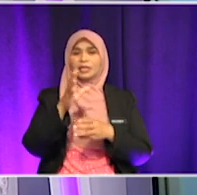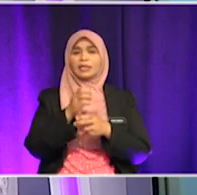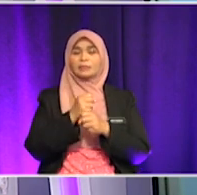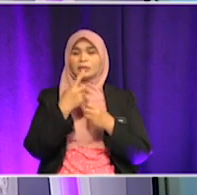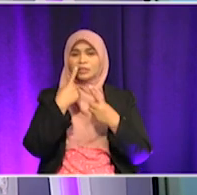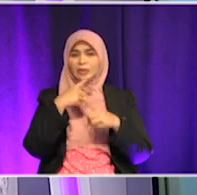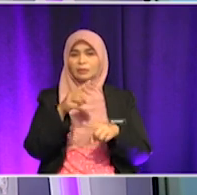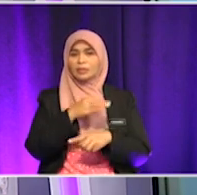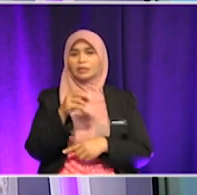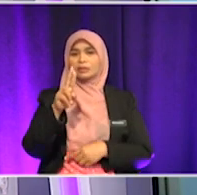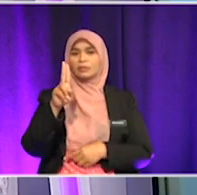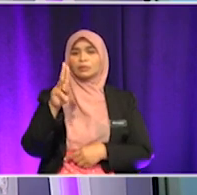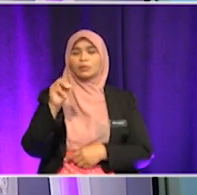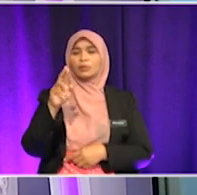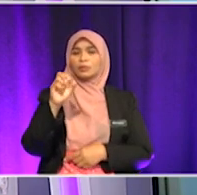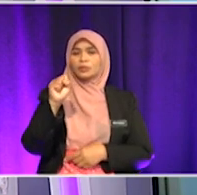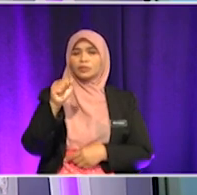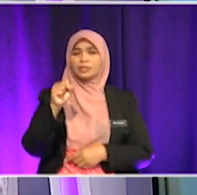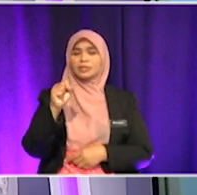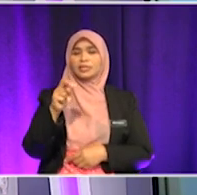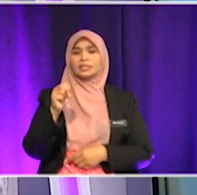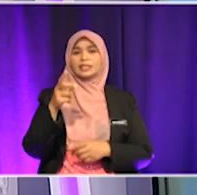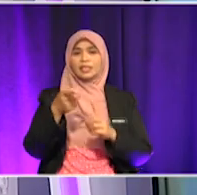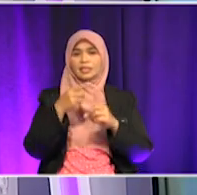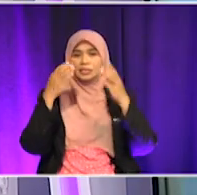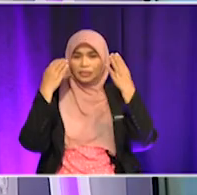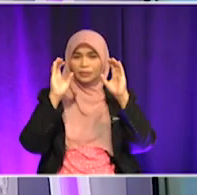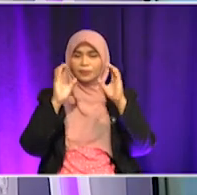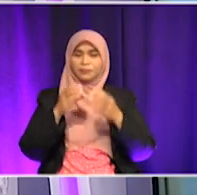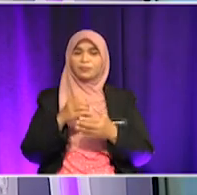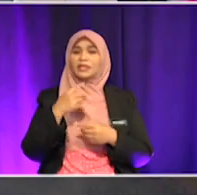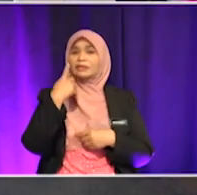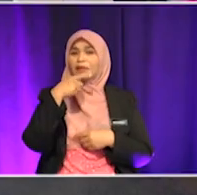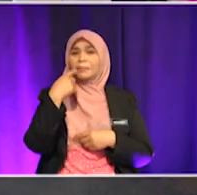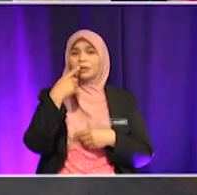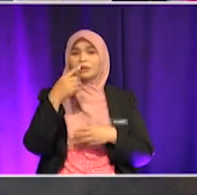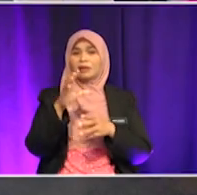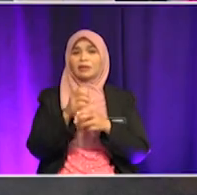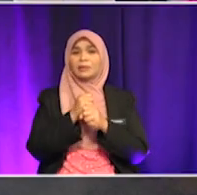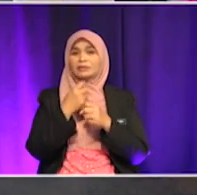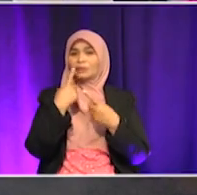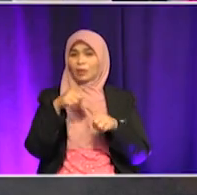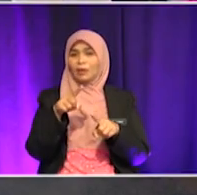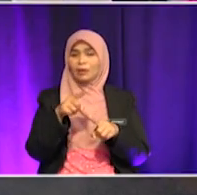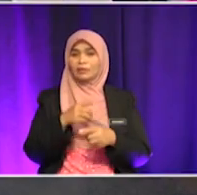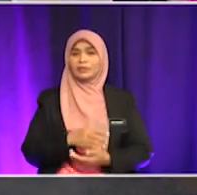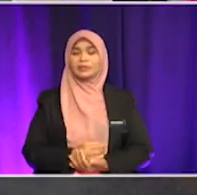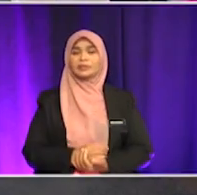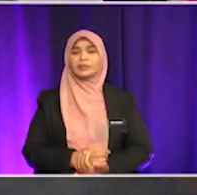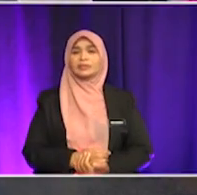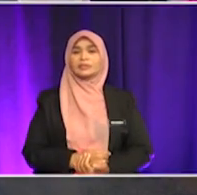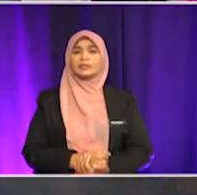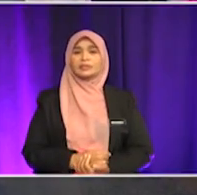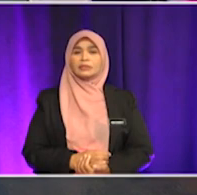dan rumusan daripada cikgu mengenai soalan. Siapa yang dapat jawab? Cuba angkat tangan. Okey.